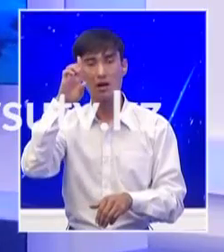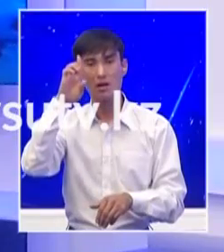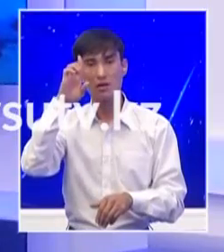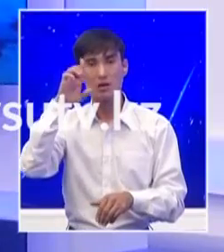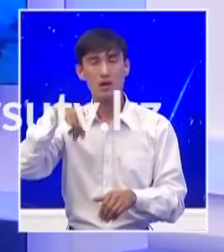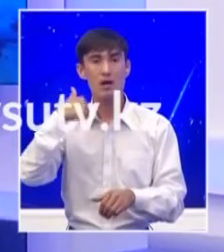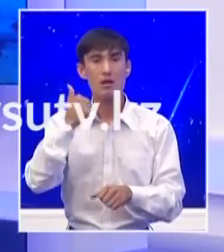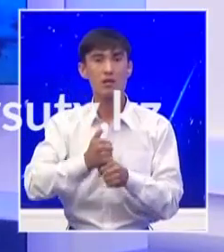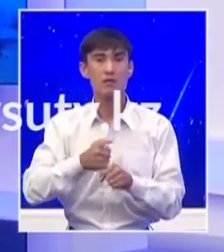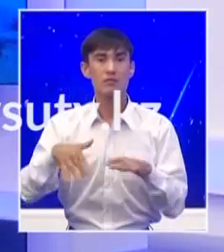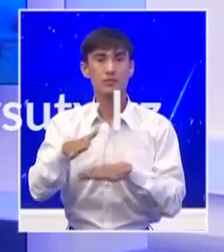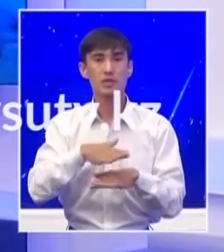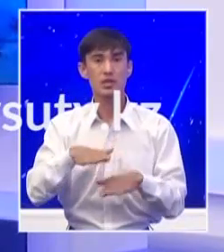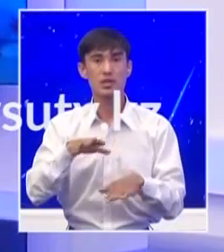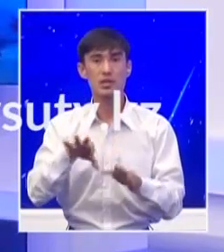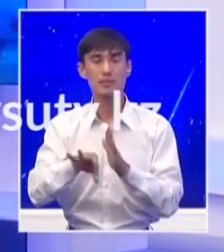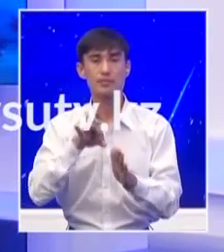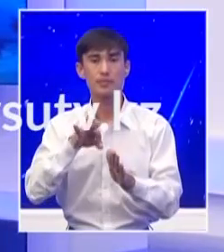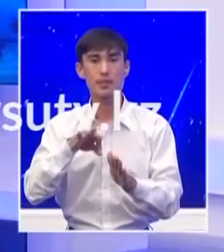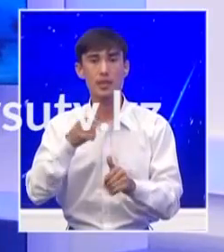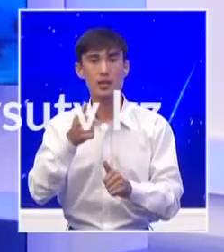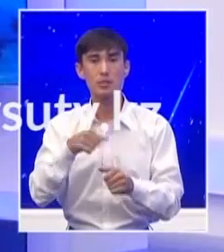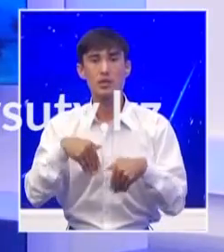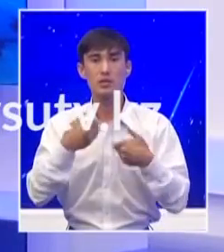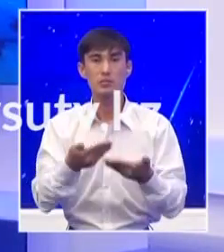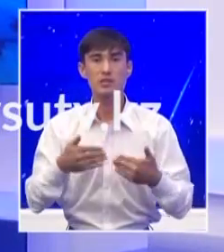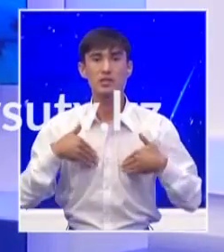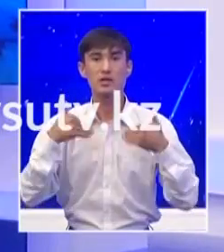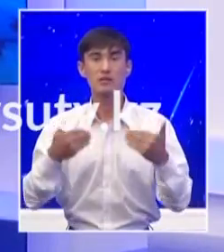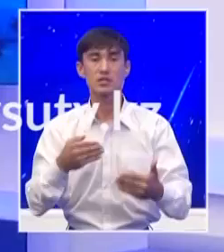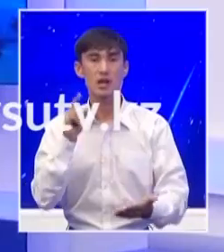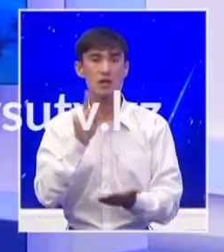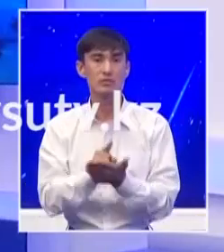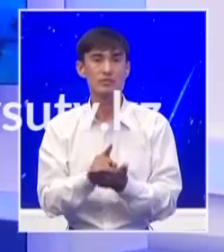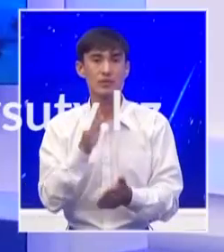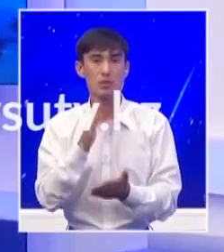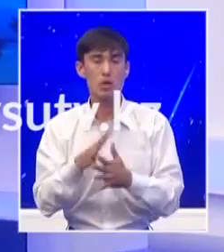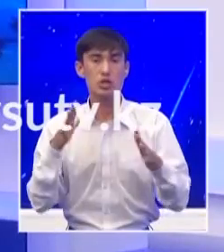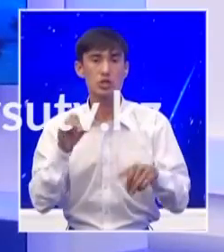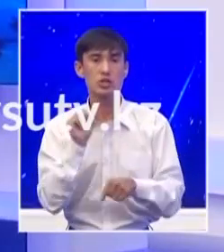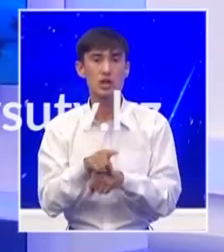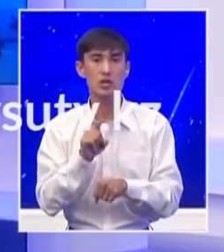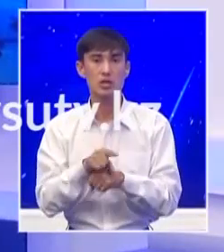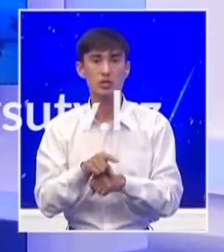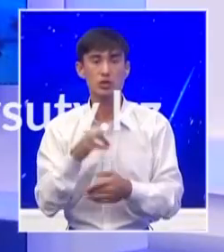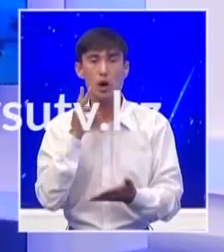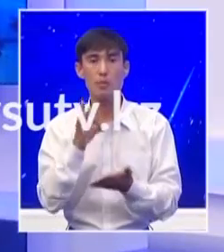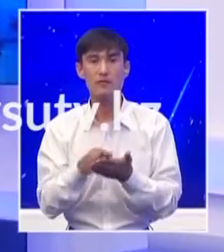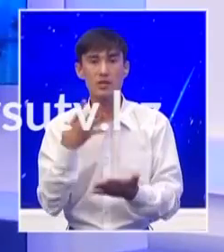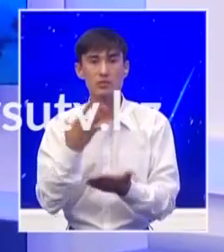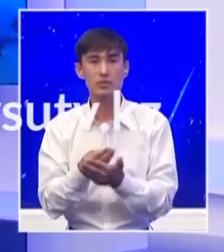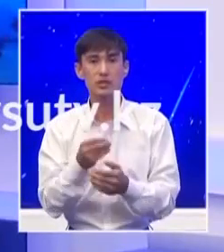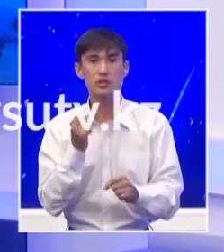победителей избирательной кампании, отметил, что перед каждым из них ставятся большие задачи. И чтобы оправдать доверие избирателей, им